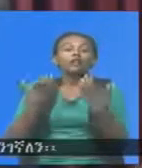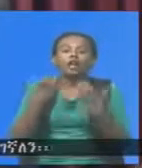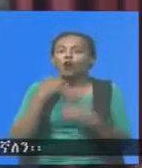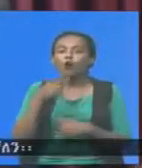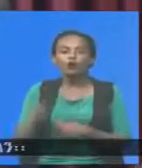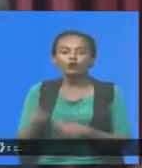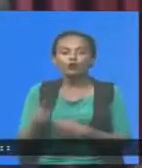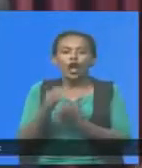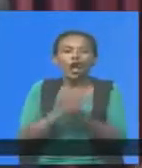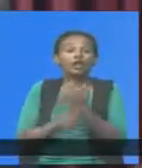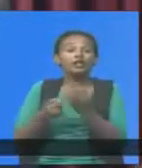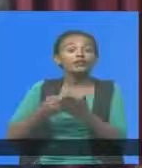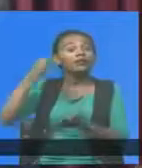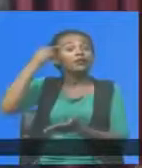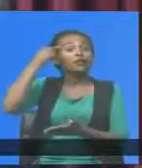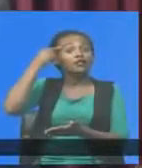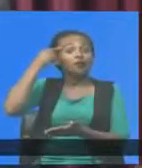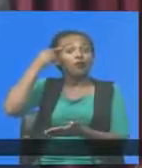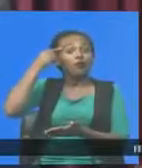እንደዚህ ነው የሚያስበው።